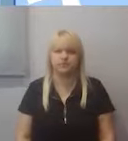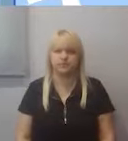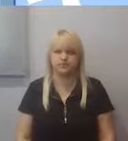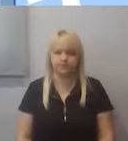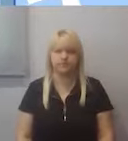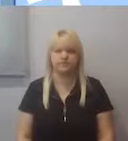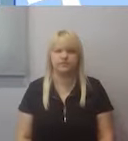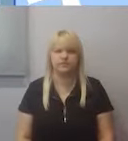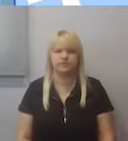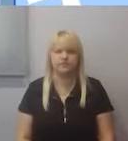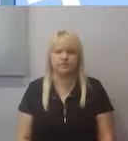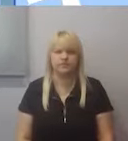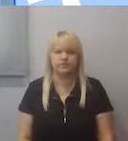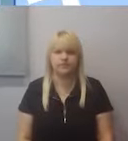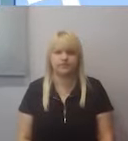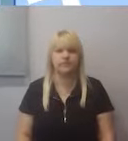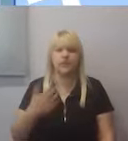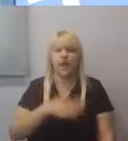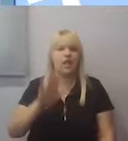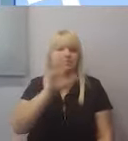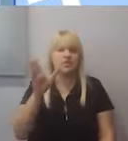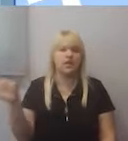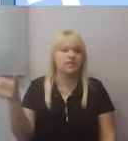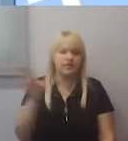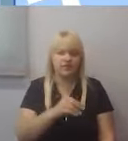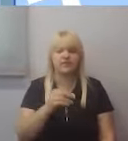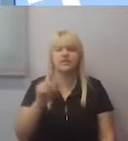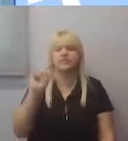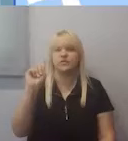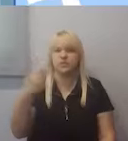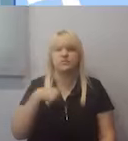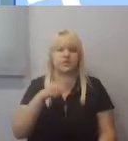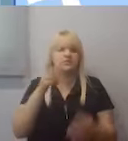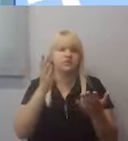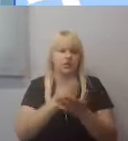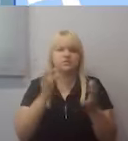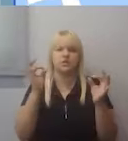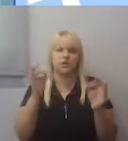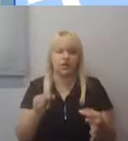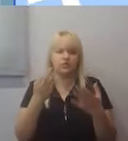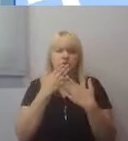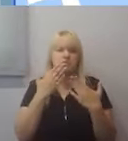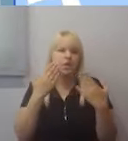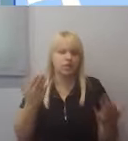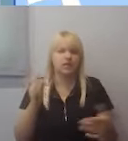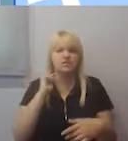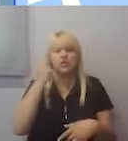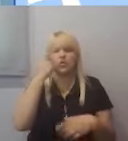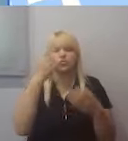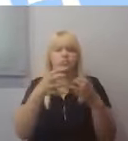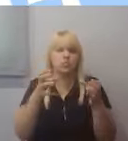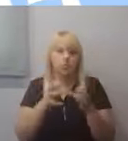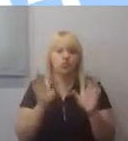lūdzu labdien visi vispirms es esmu patiešām pateicīga rīgas domei par šo